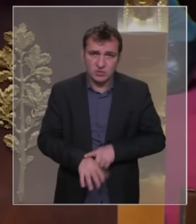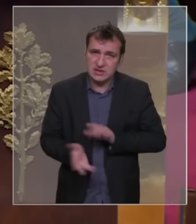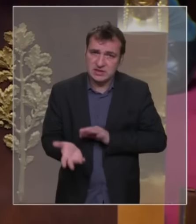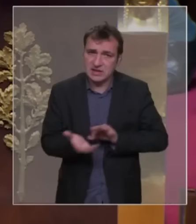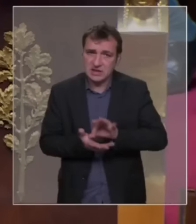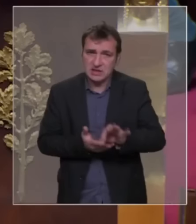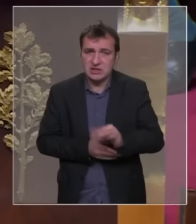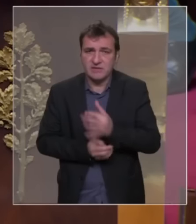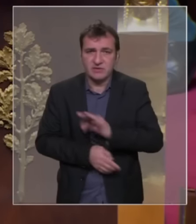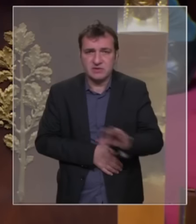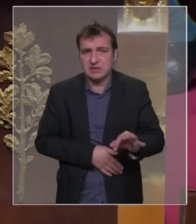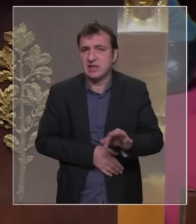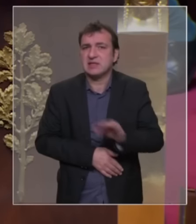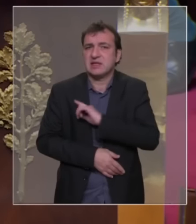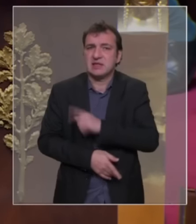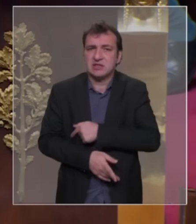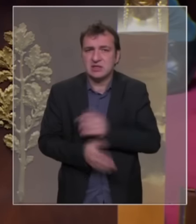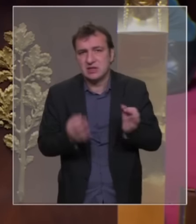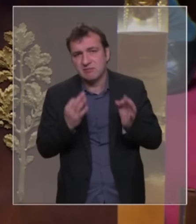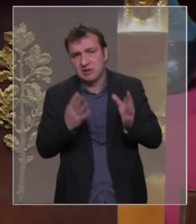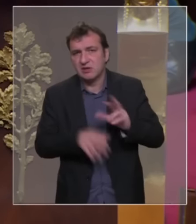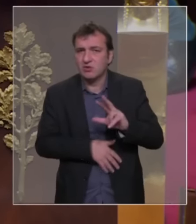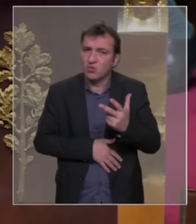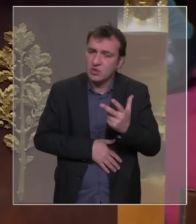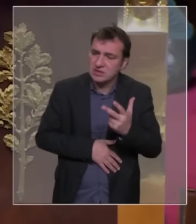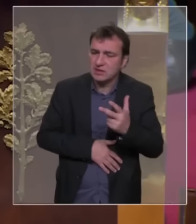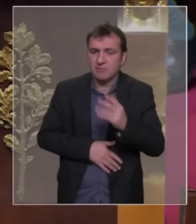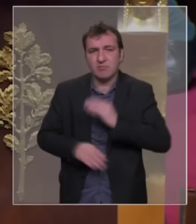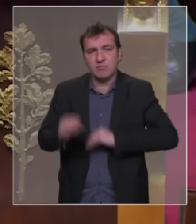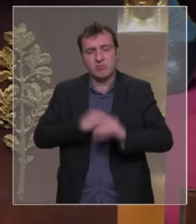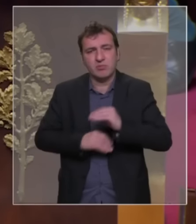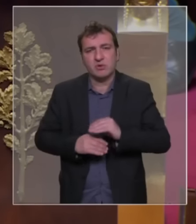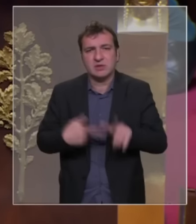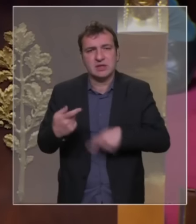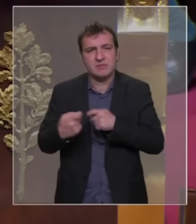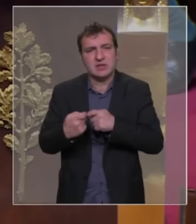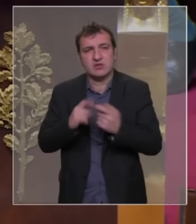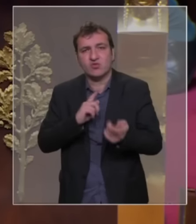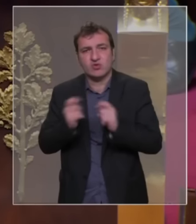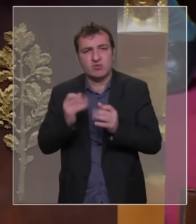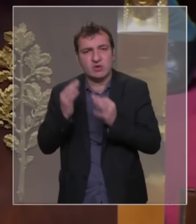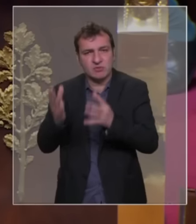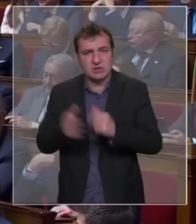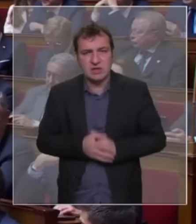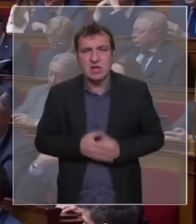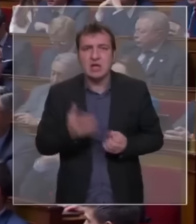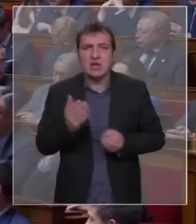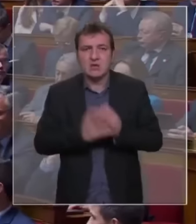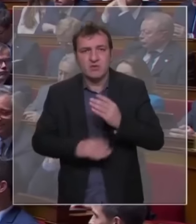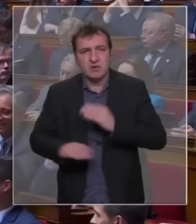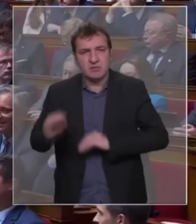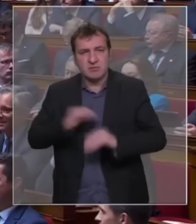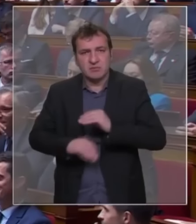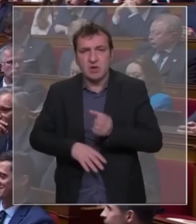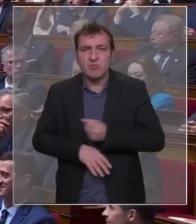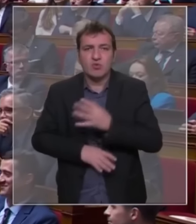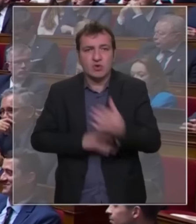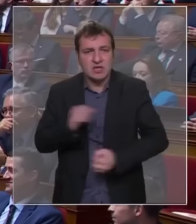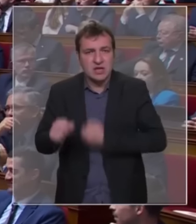énergie-climat, le troisième plan national d'adaptation au changement climatique, la nouvelle programmation pluriannuelle de